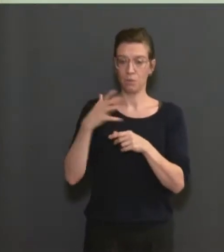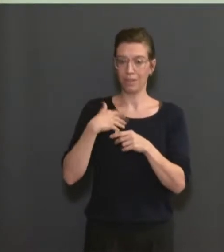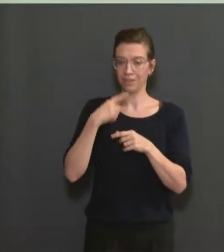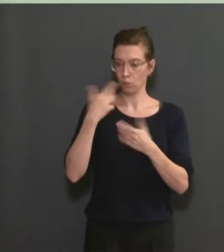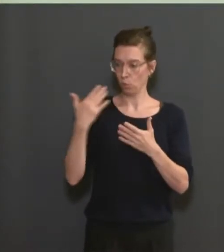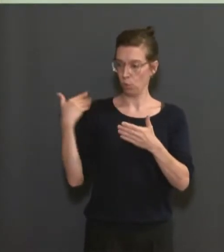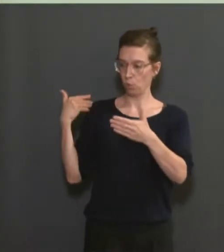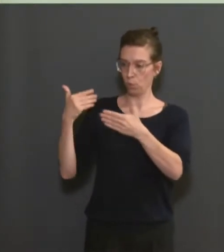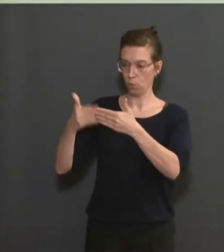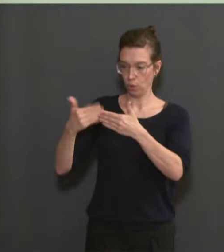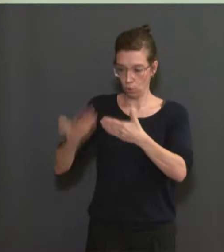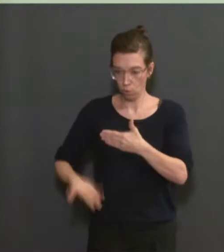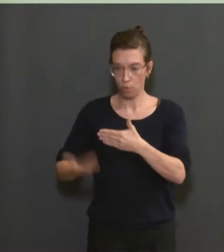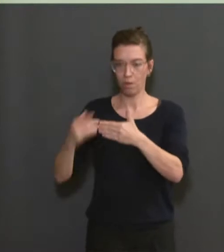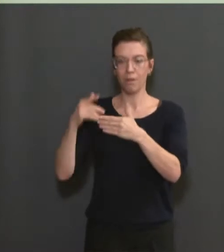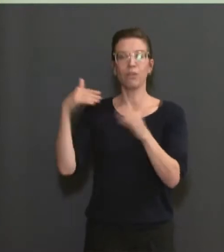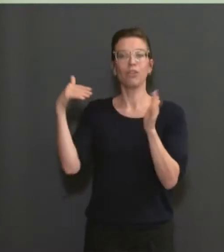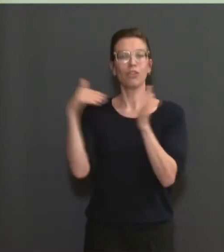Er liggen nu